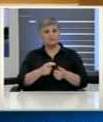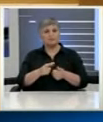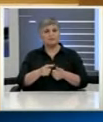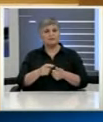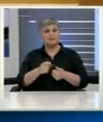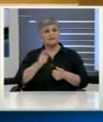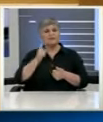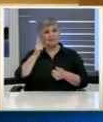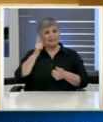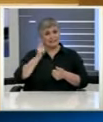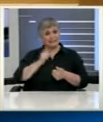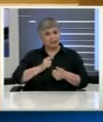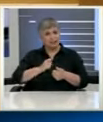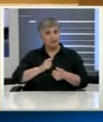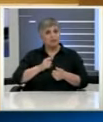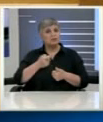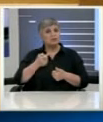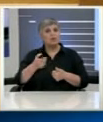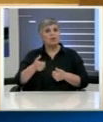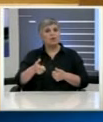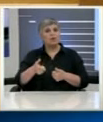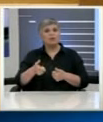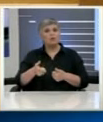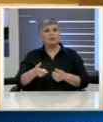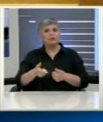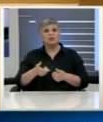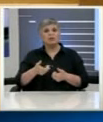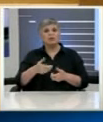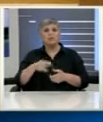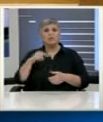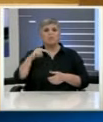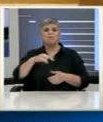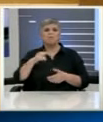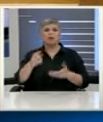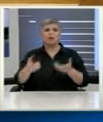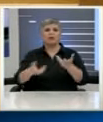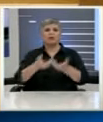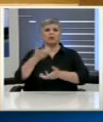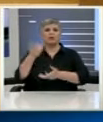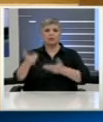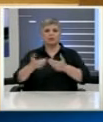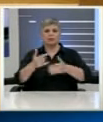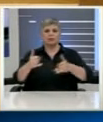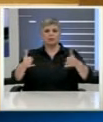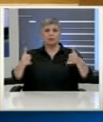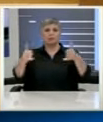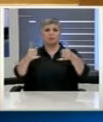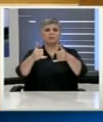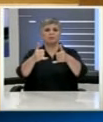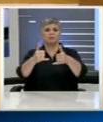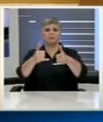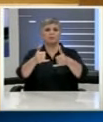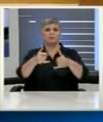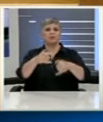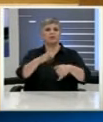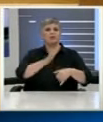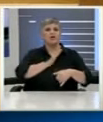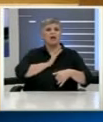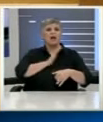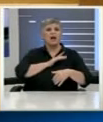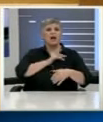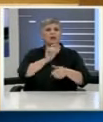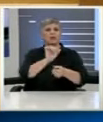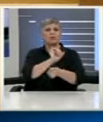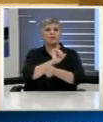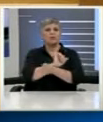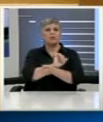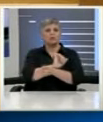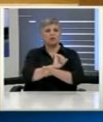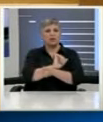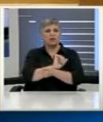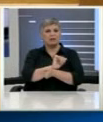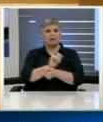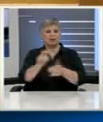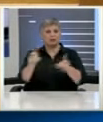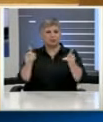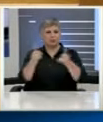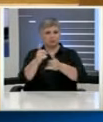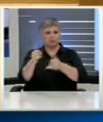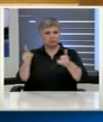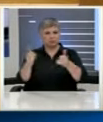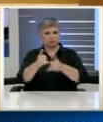κύριος καμμένος συνομιλούσε με ν ισοβίτη ας ρωτ θές το γνωρίζετε ναι ή όχι περιμένω μία απάντηση